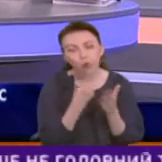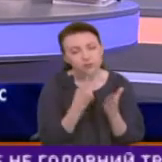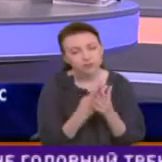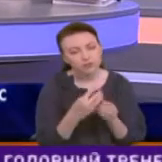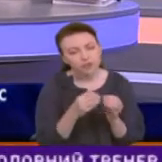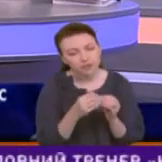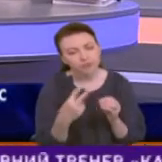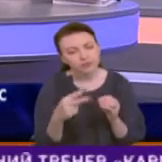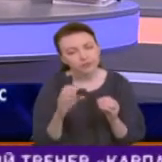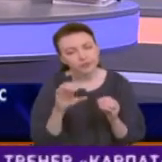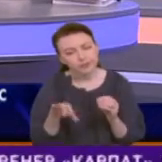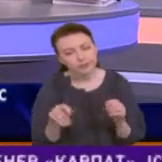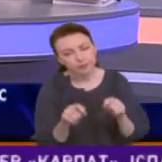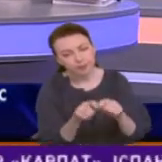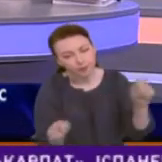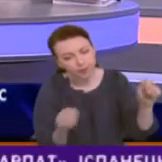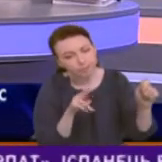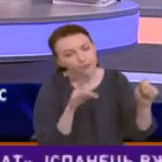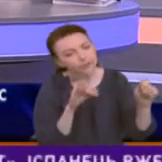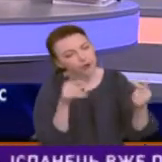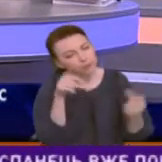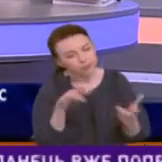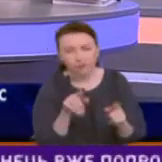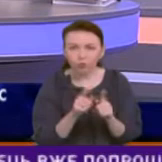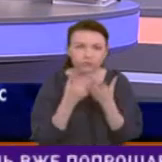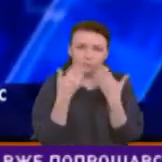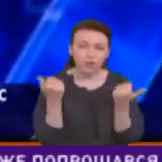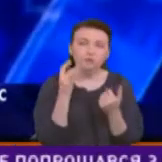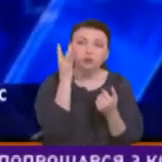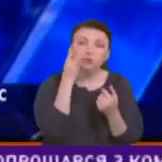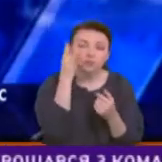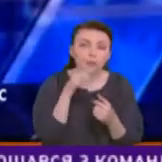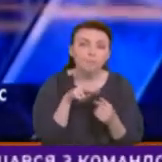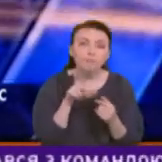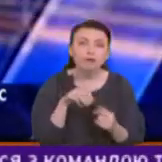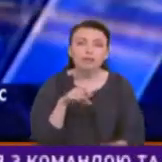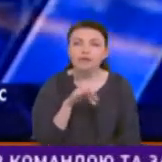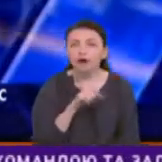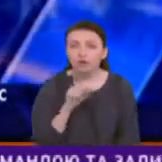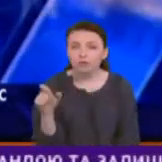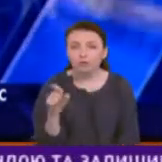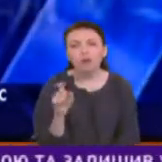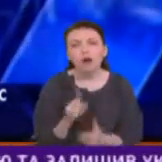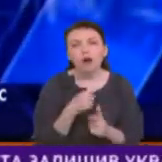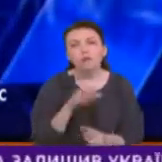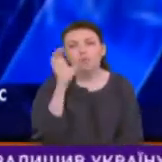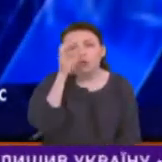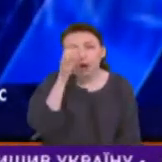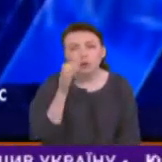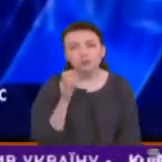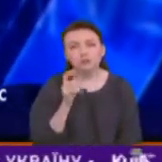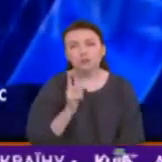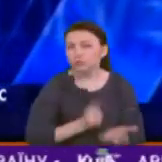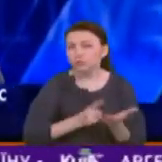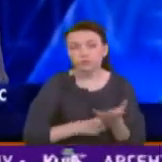10-20 сантиметрів, так, патріарх, не патріарх, такого немає. І приклад румунської патріархії, наприклад, або болгарської, доводить те